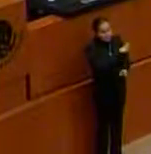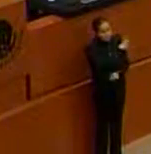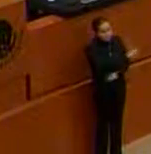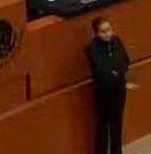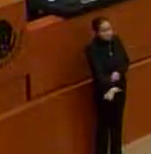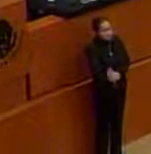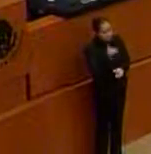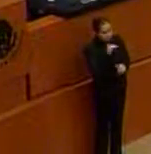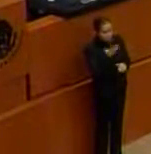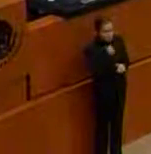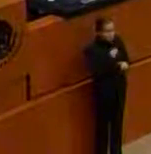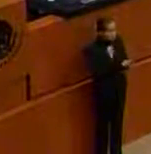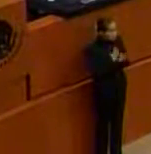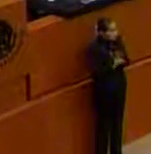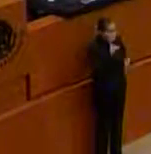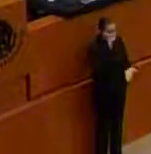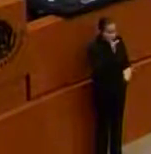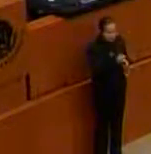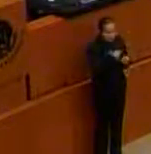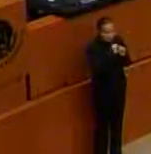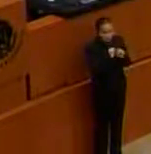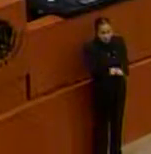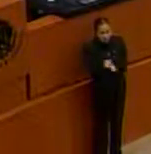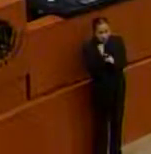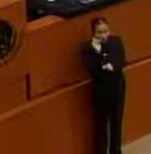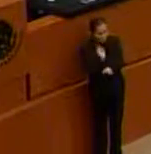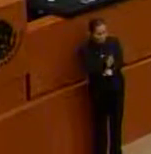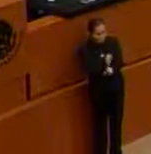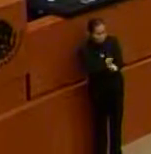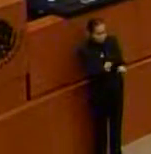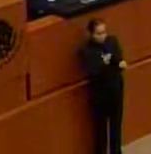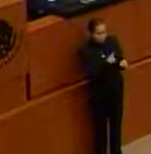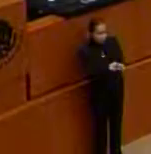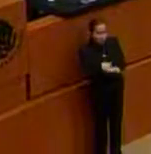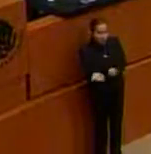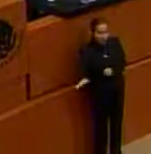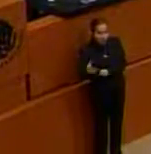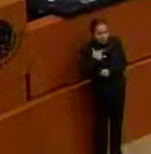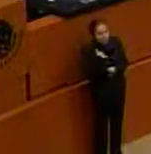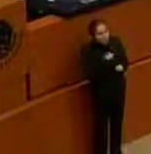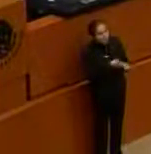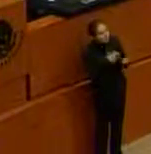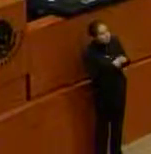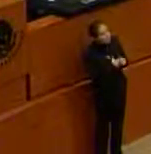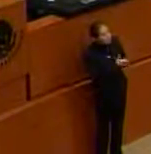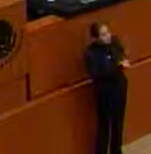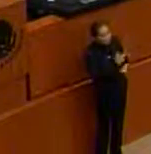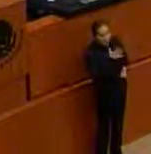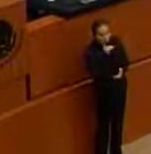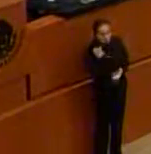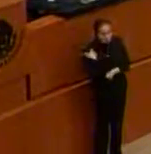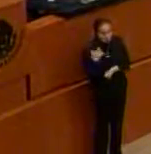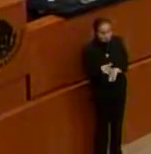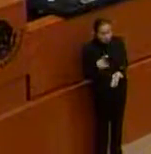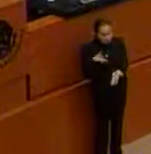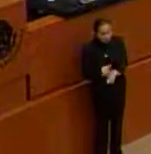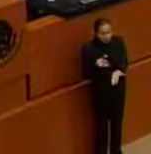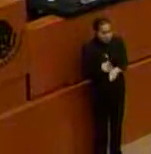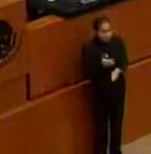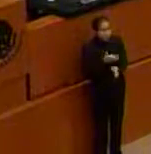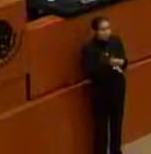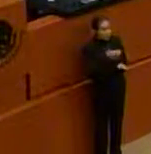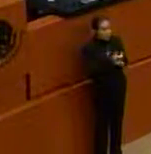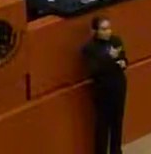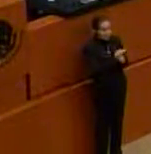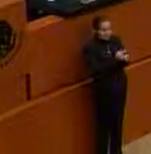l'emploi, le système d'assurance sociale basé sur les cotisations salariales ne peut plus être financé à terme. Déjà aujourd'hui, le premier pilier de la retraite ne trouve